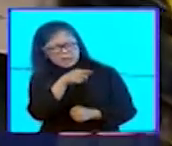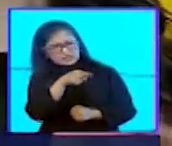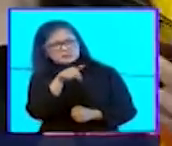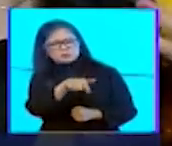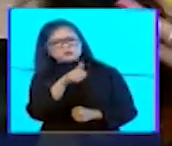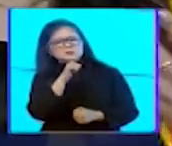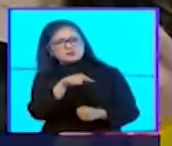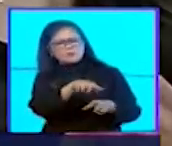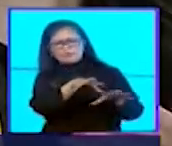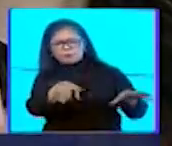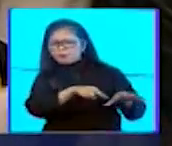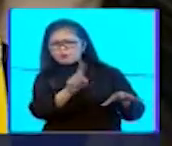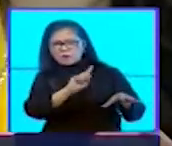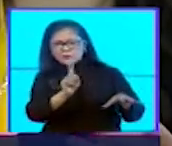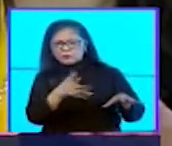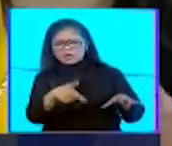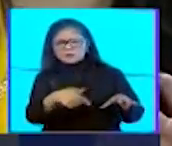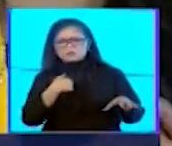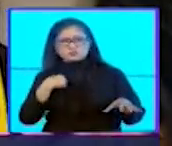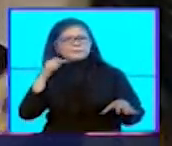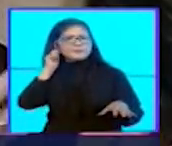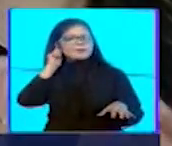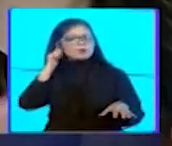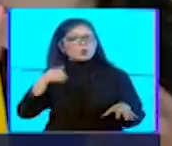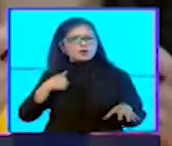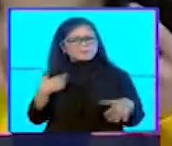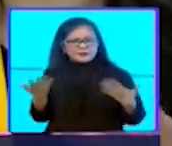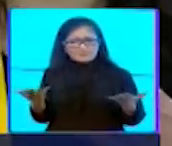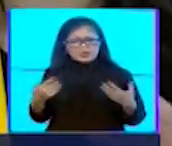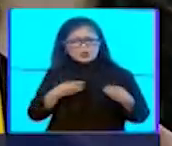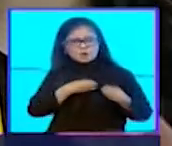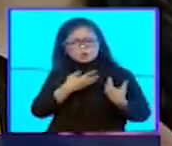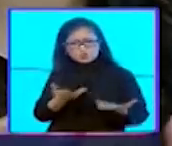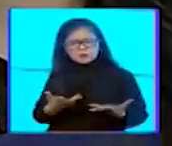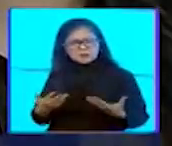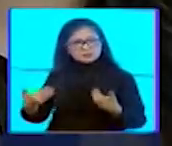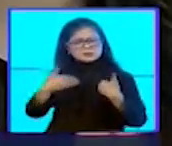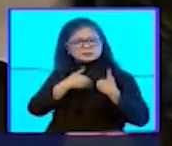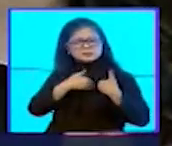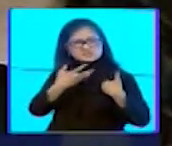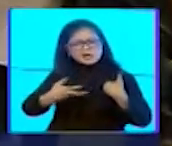karena ya balik lagi saya perempuan dan disakitin dan